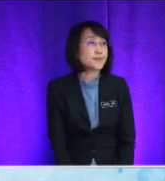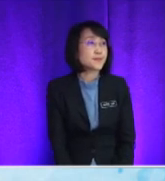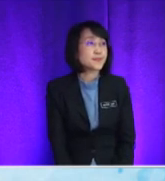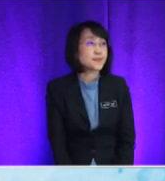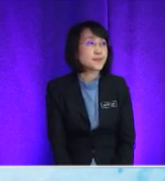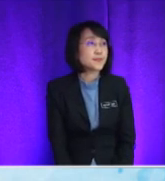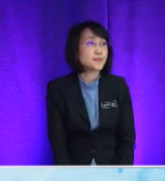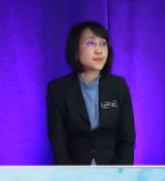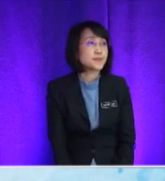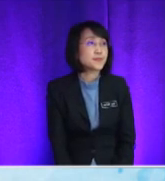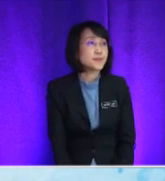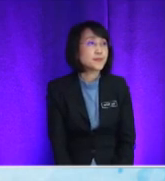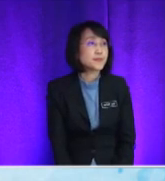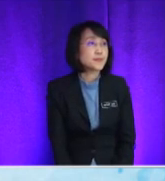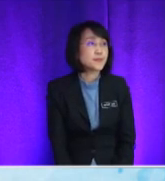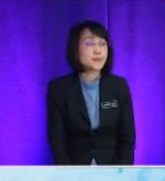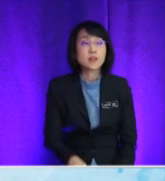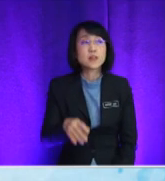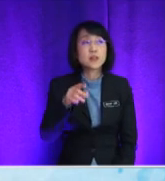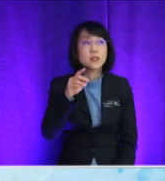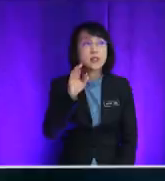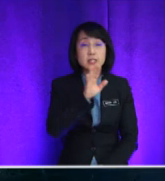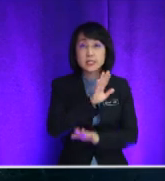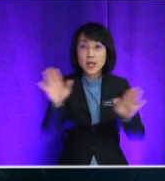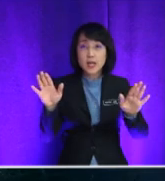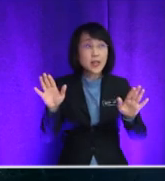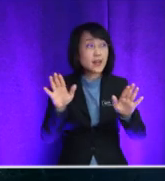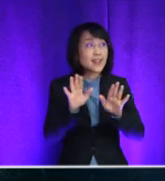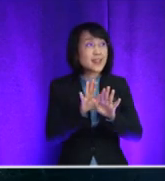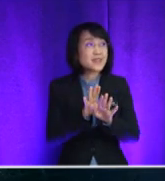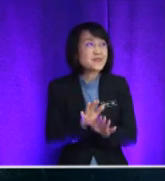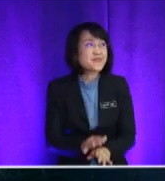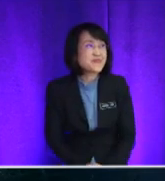satu lagi dengan alihkan cuma sekitar